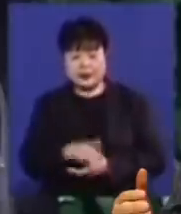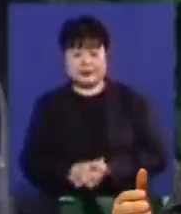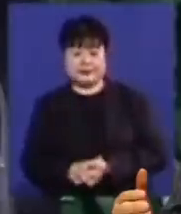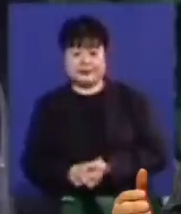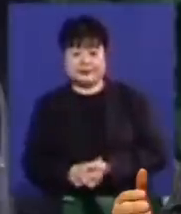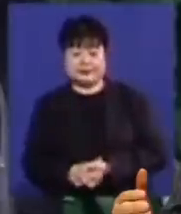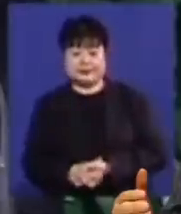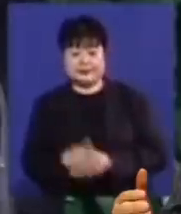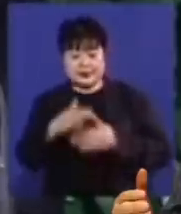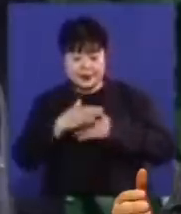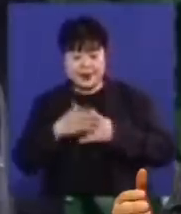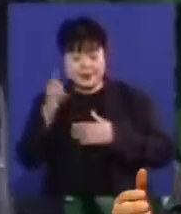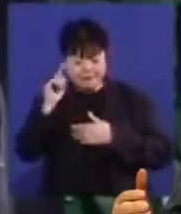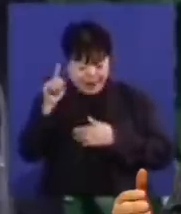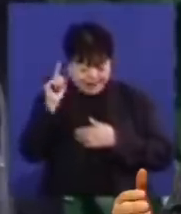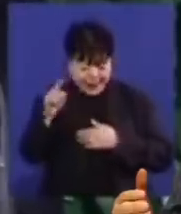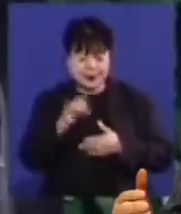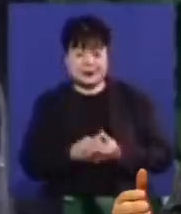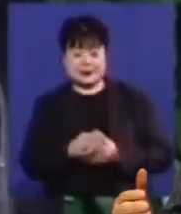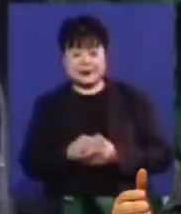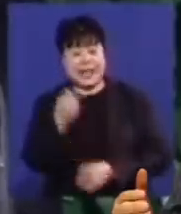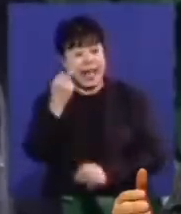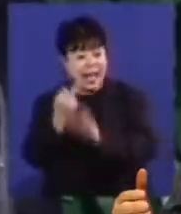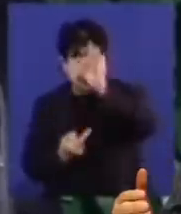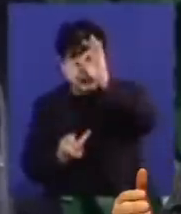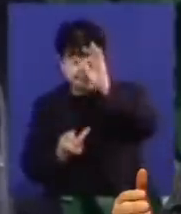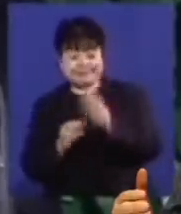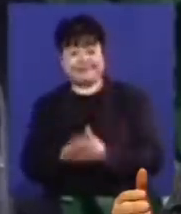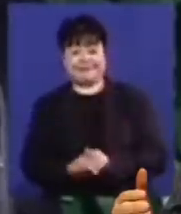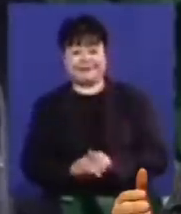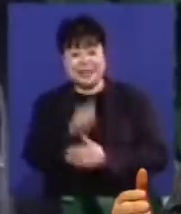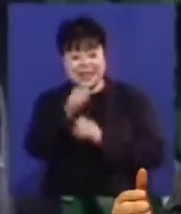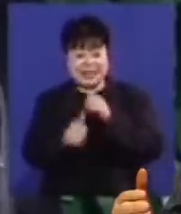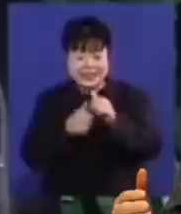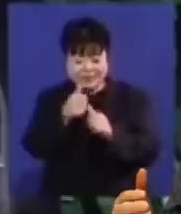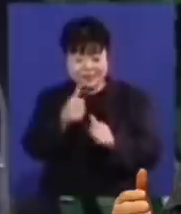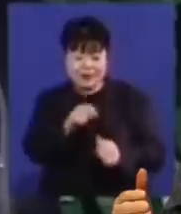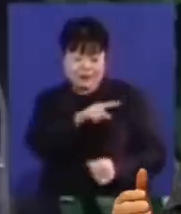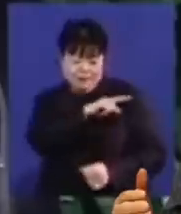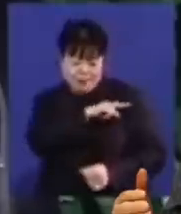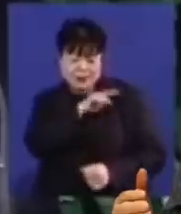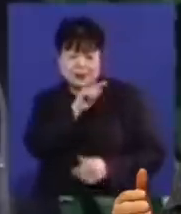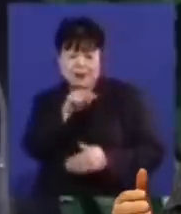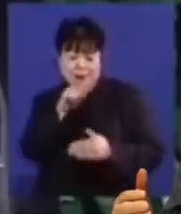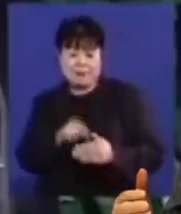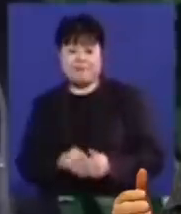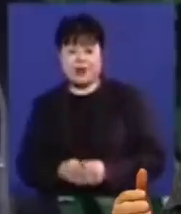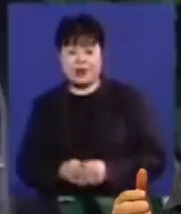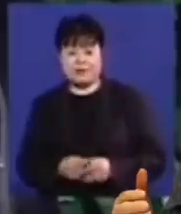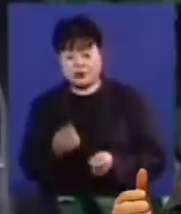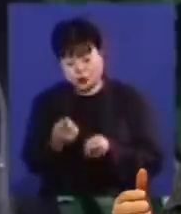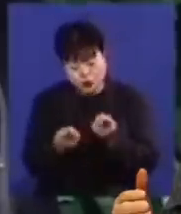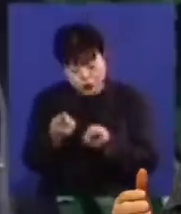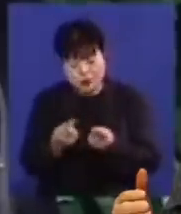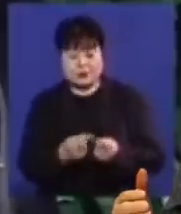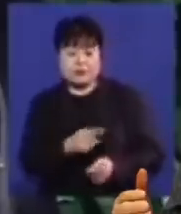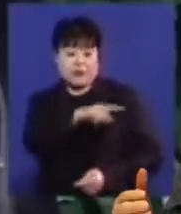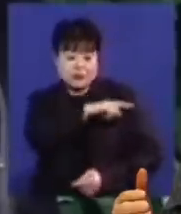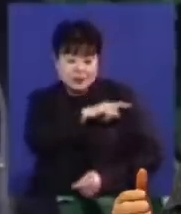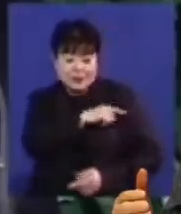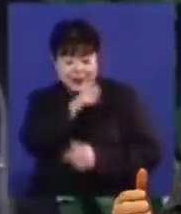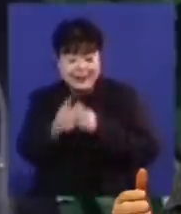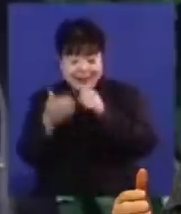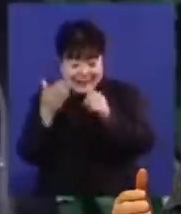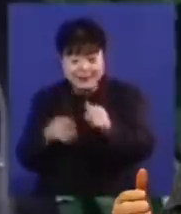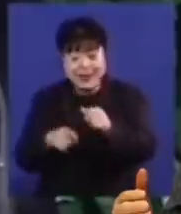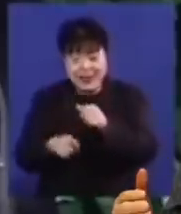그러나 나는 매일같이 아침에 하나님과 마음을 조율하기 때문에